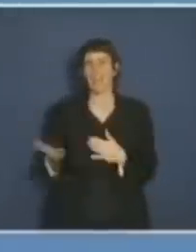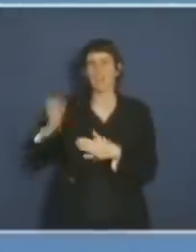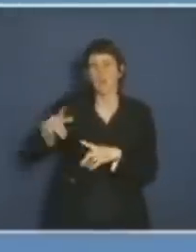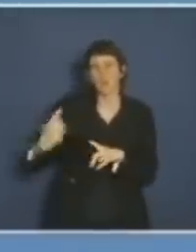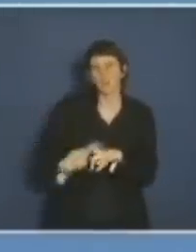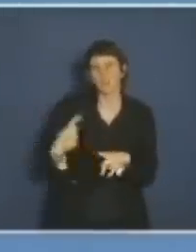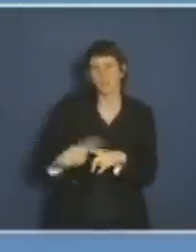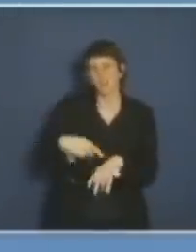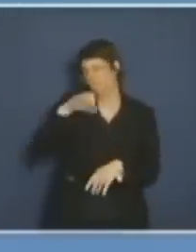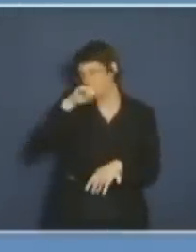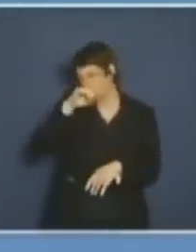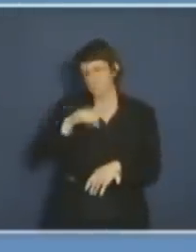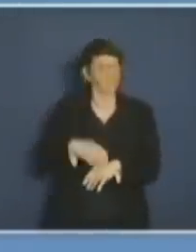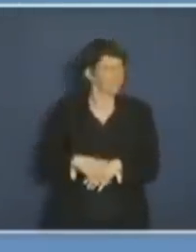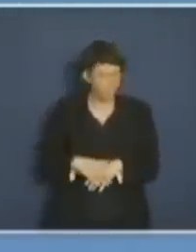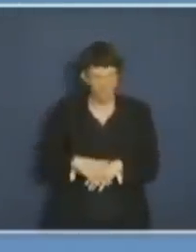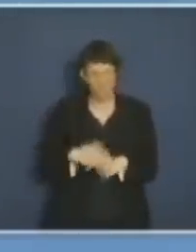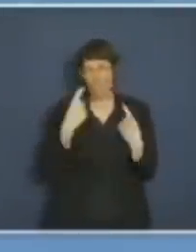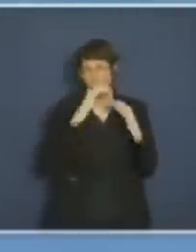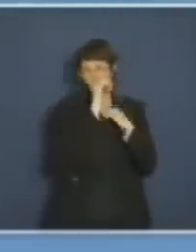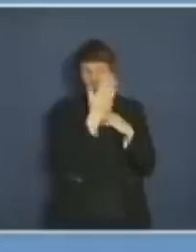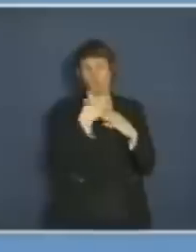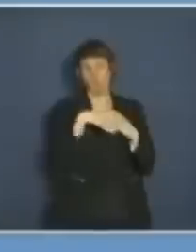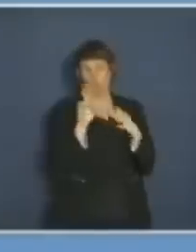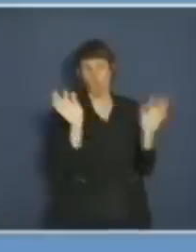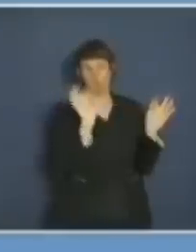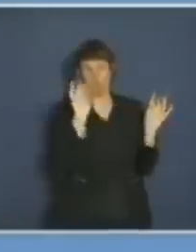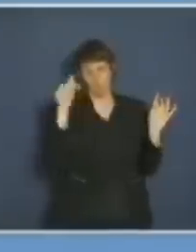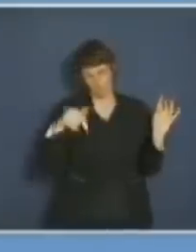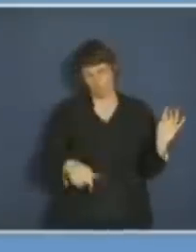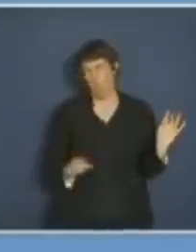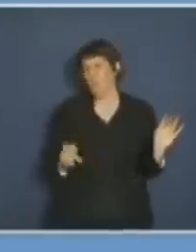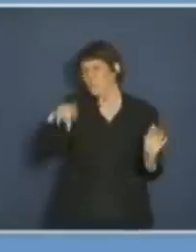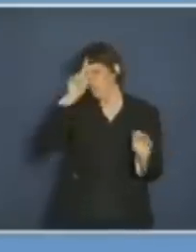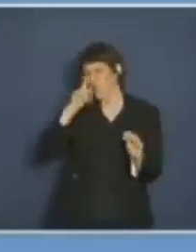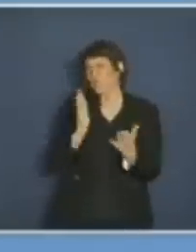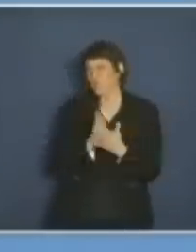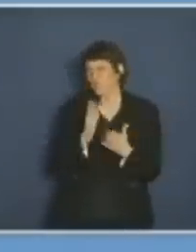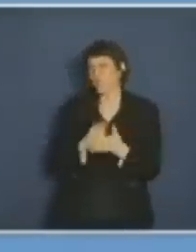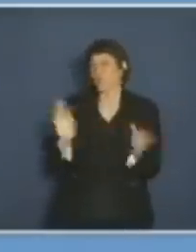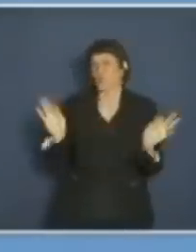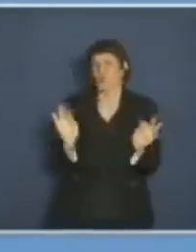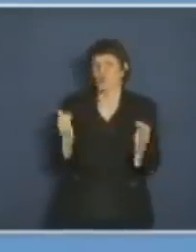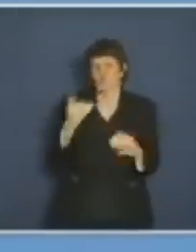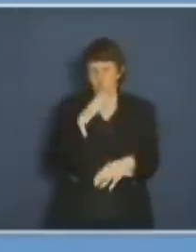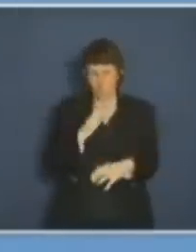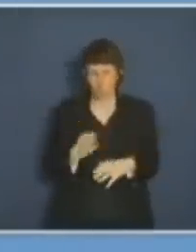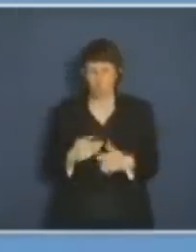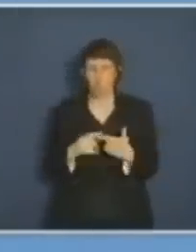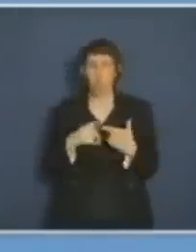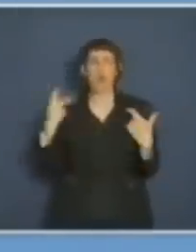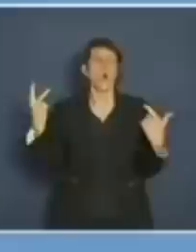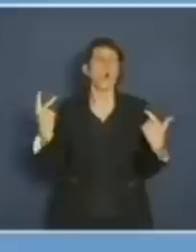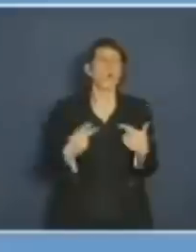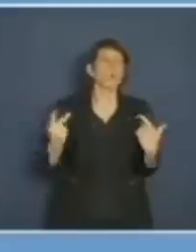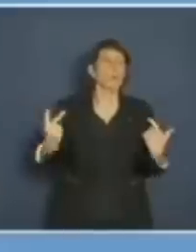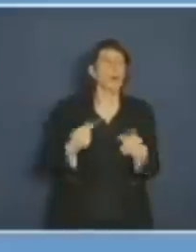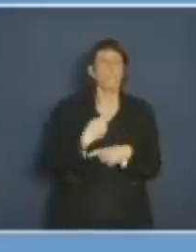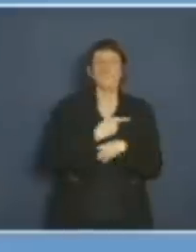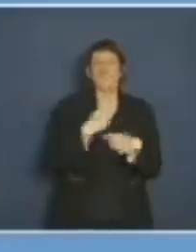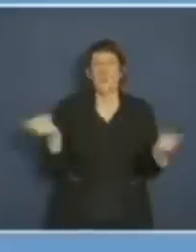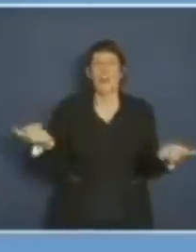Totenzahlen, die in anderen Ländern noch deutlich höher sind als bei uns, aber auch bei uns sind sie schrecklich, noch die Tatsache, dass nicht für